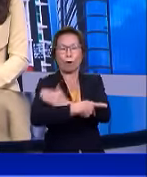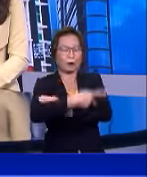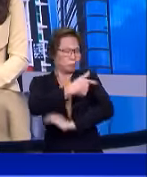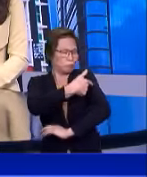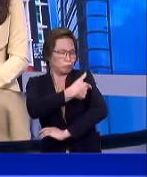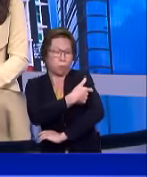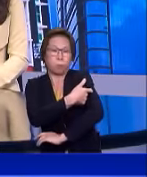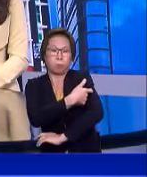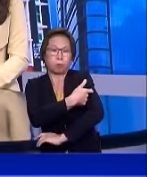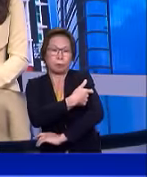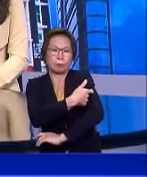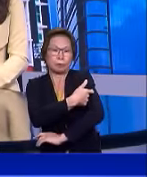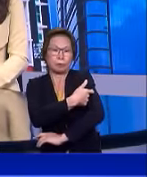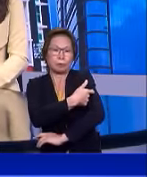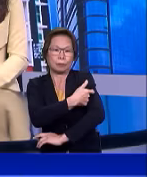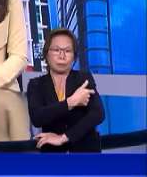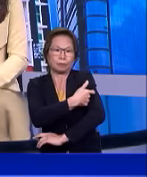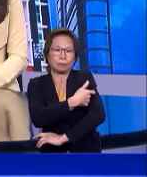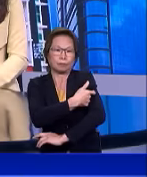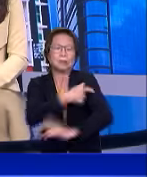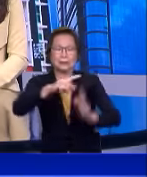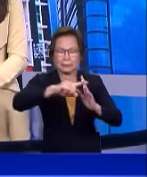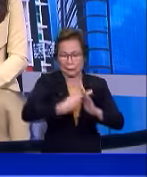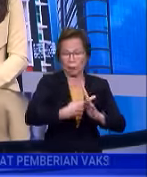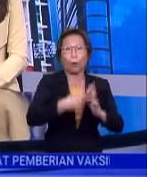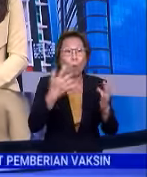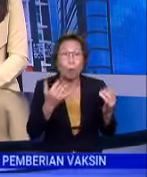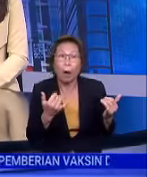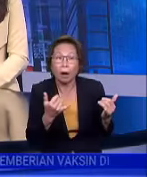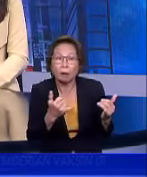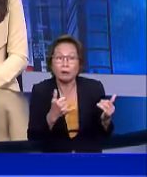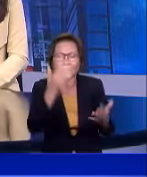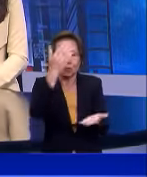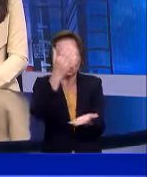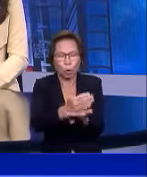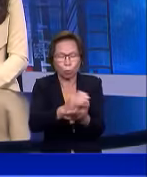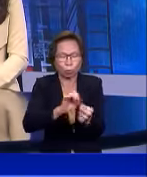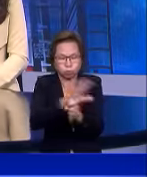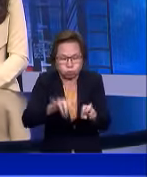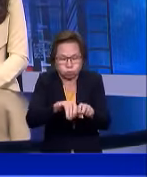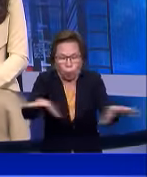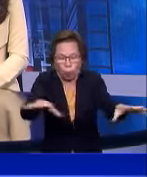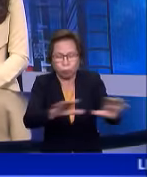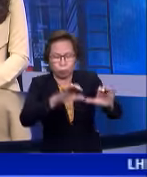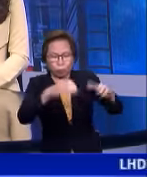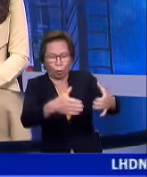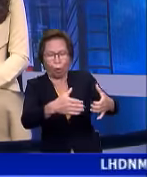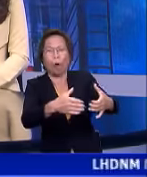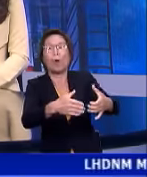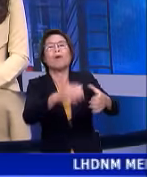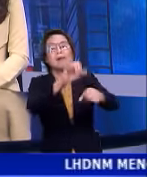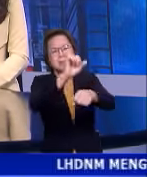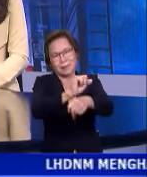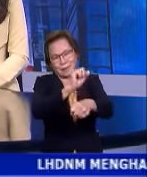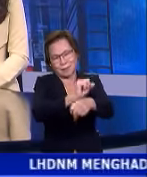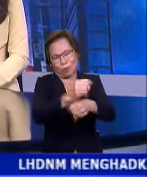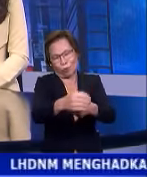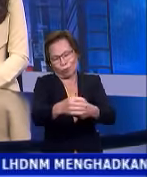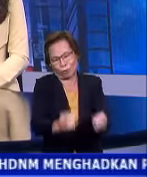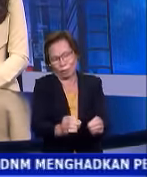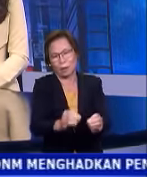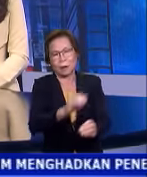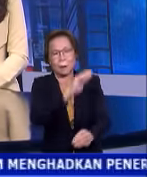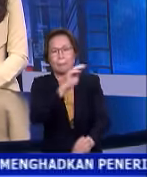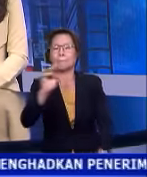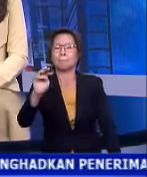imunisasi COVID-19 kebangsaan diaktifkan bagi mengawal penularan jangkitan melibatkan kluster tempat kerja. Menteri Penyelaras